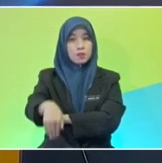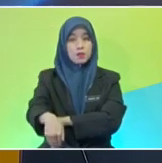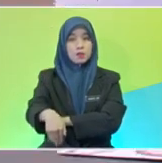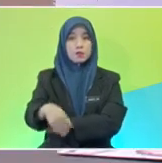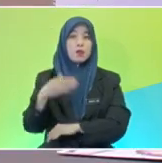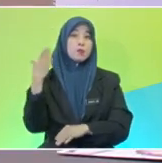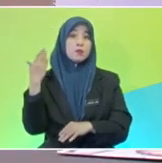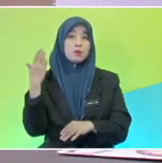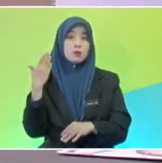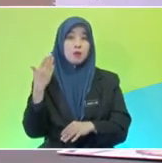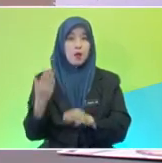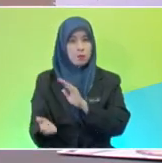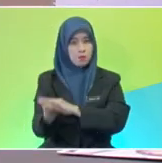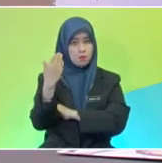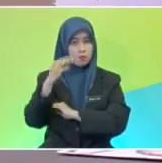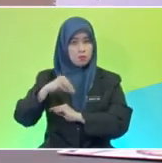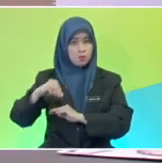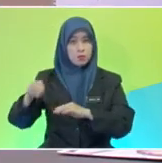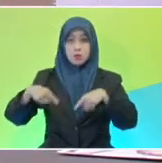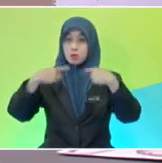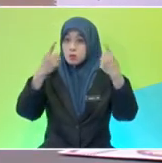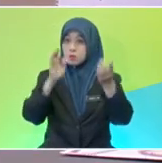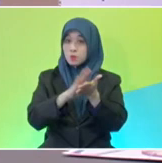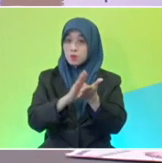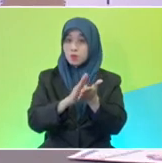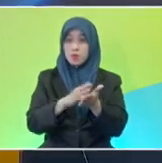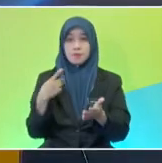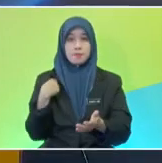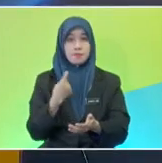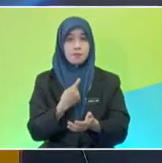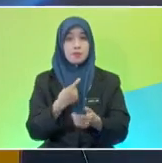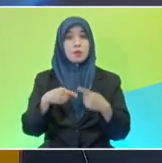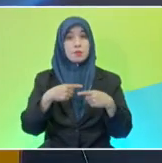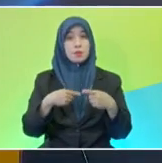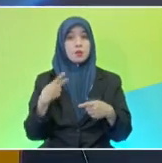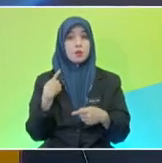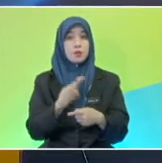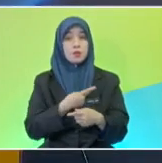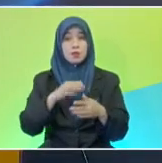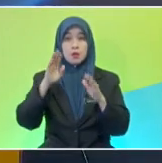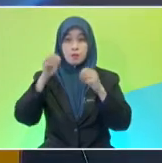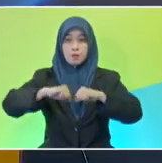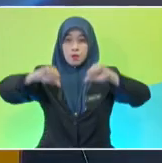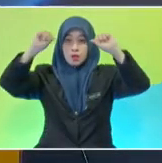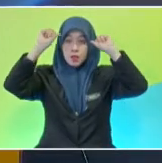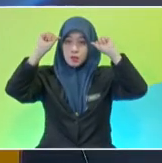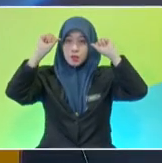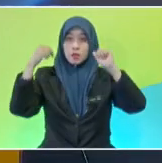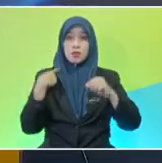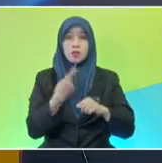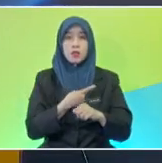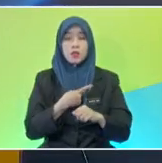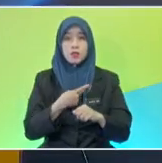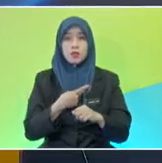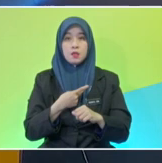pagi-pagi murid-murid akan pergi sekolah. Ya, betul. Bila kita mandi kan, kita dah mandi, biasanya kita siap-siap kalau untuk murid-murid kat